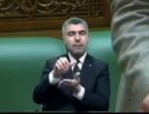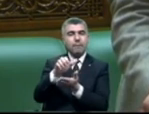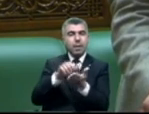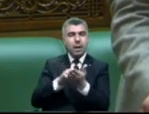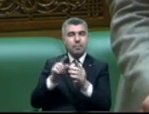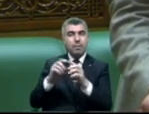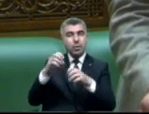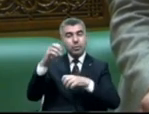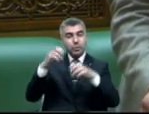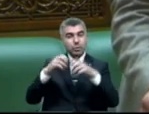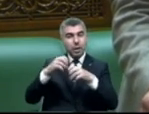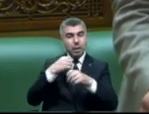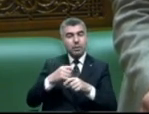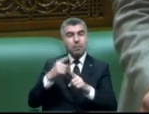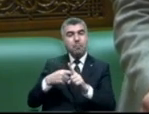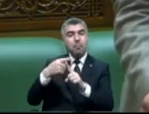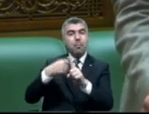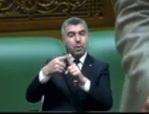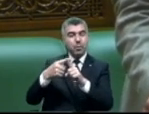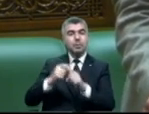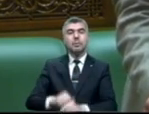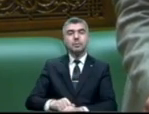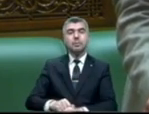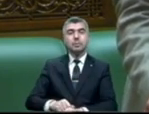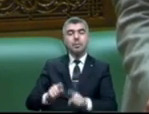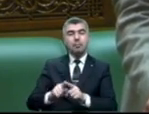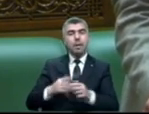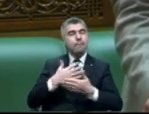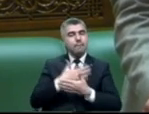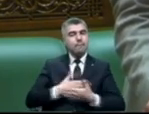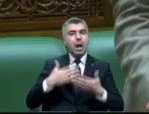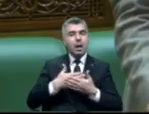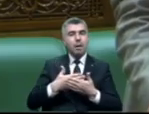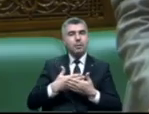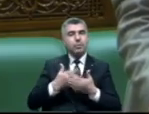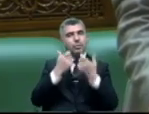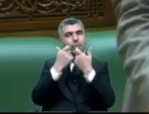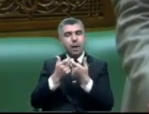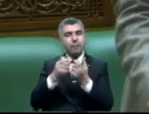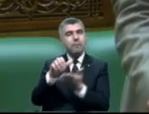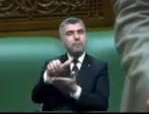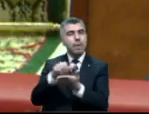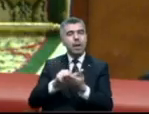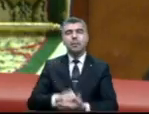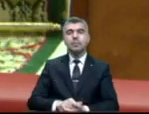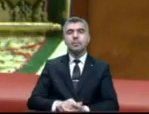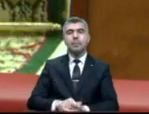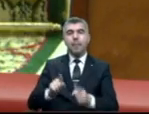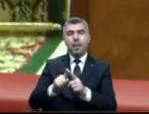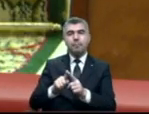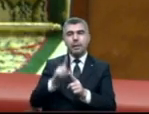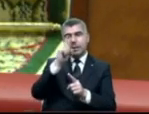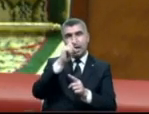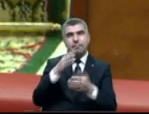تشكل التساقطات على التي رفعتها بلادنا مؤخرا مبعد تفاؤل للفلاح والكساب المغربي، إلى أن الإكراهات والتحديات التي